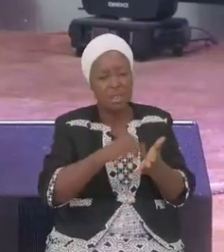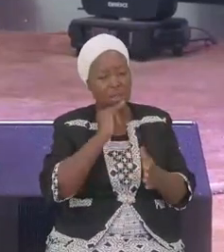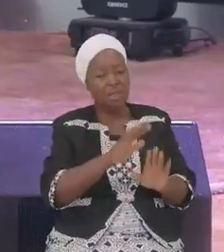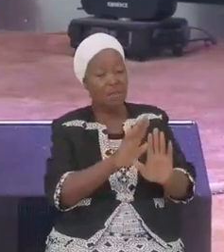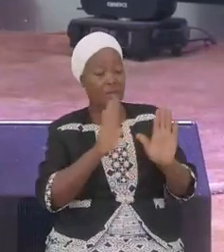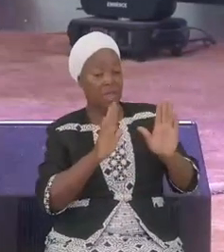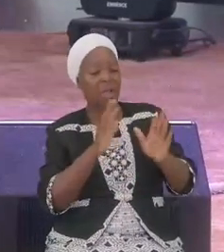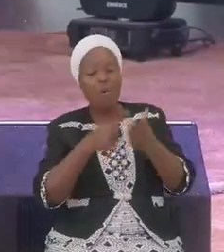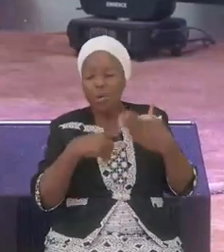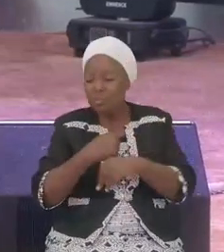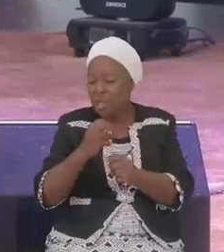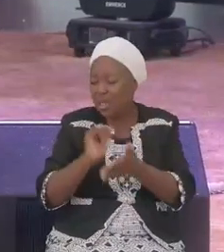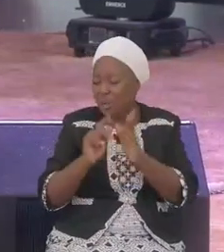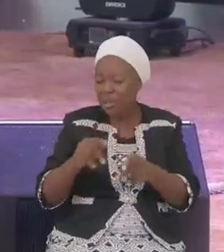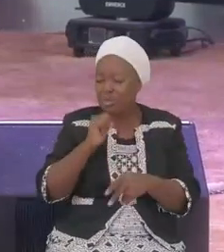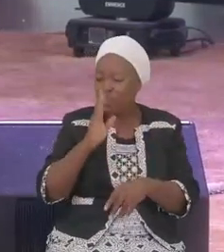craint